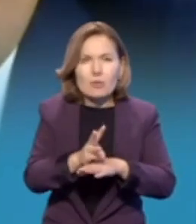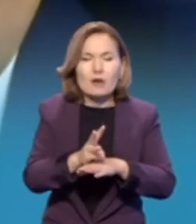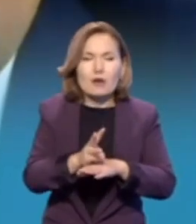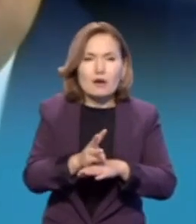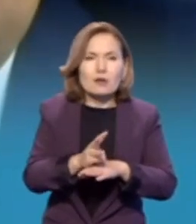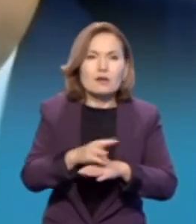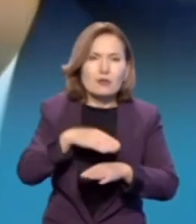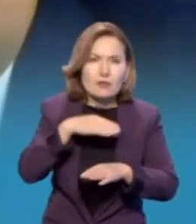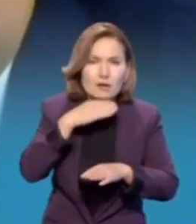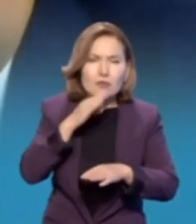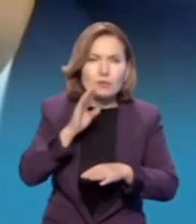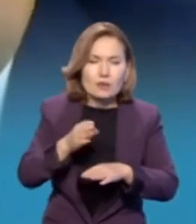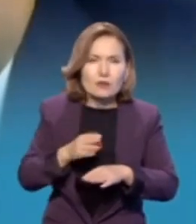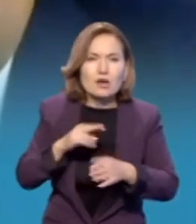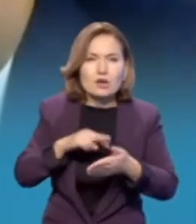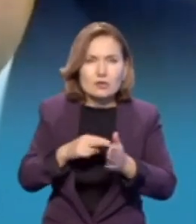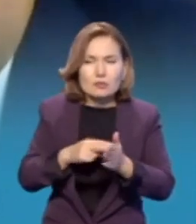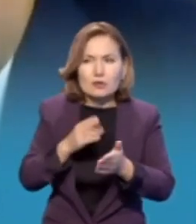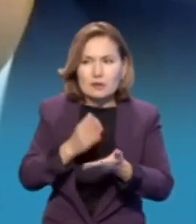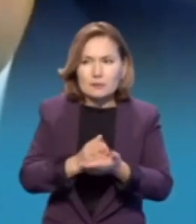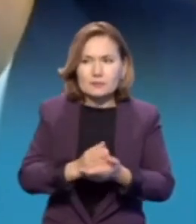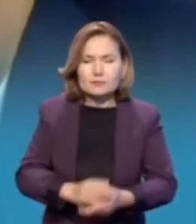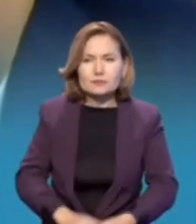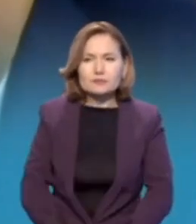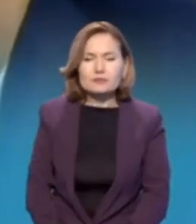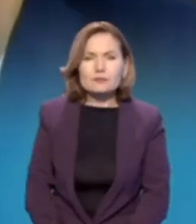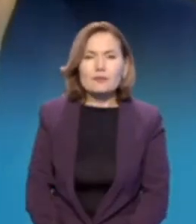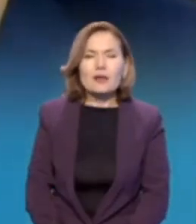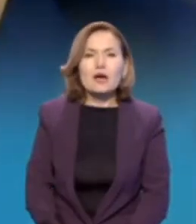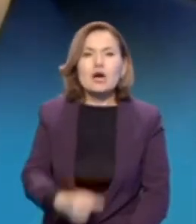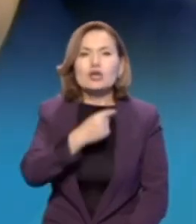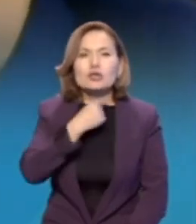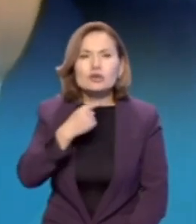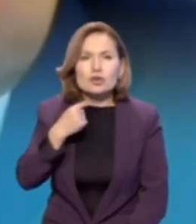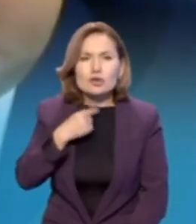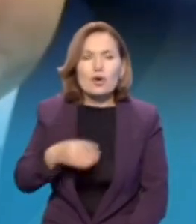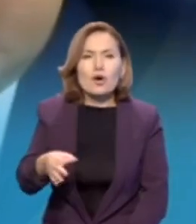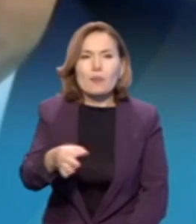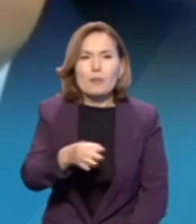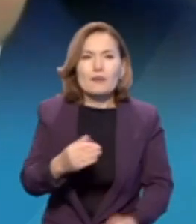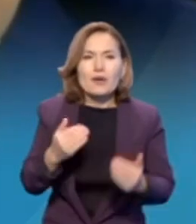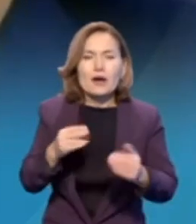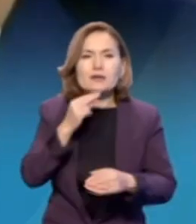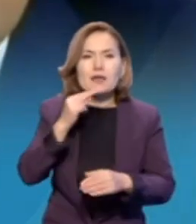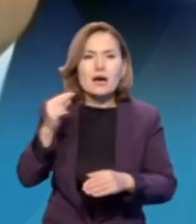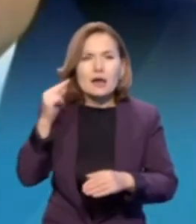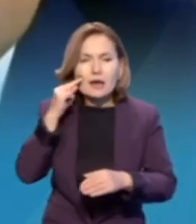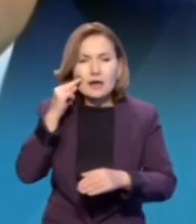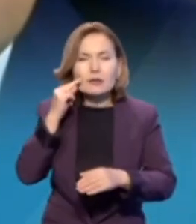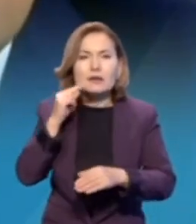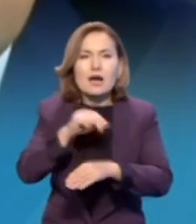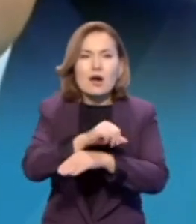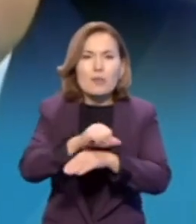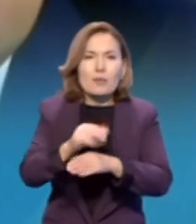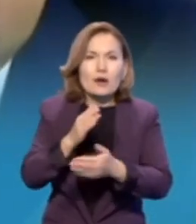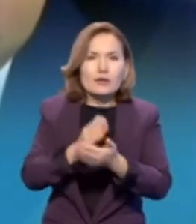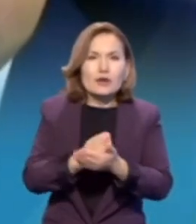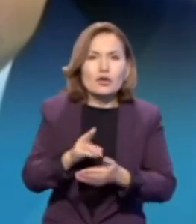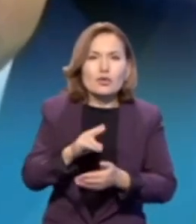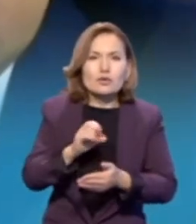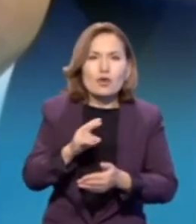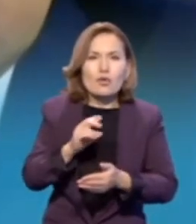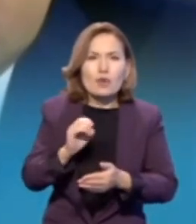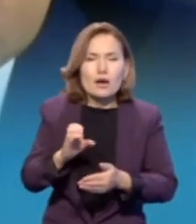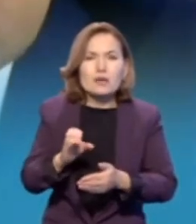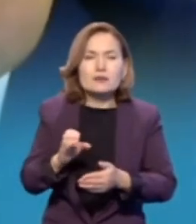жоспарымыз осындай. Тамаша, рахмет жауабыңызға. Жетісу облысында дәл қазір Қытай мен өтетін екі дәліз бар. Ол Достық және Қорғас кеден бекеттері.